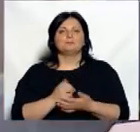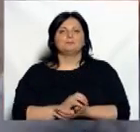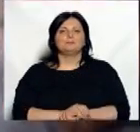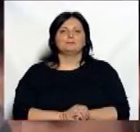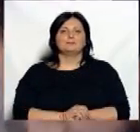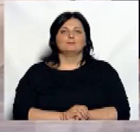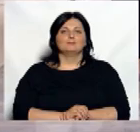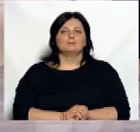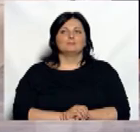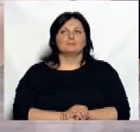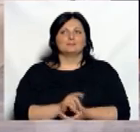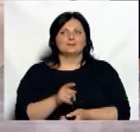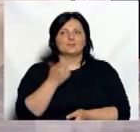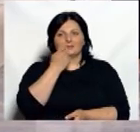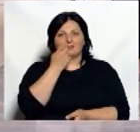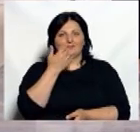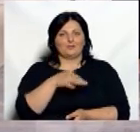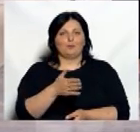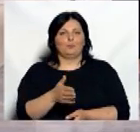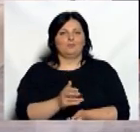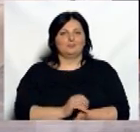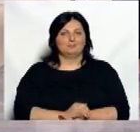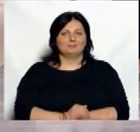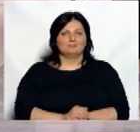და მე ეს დათვრა დედა.